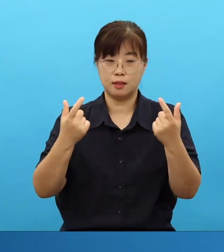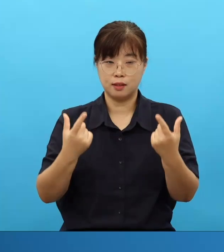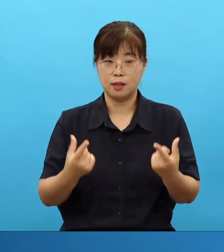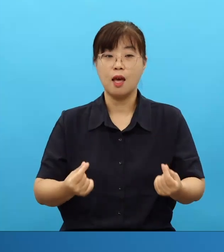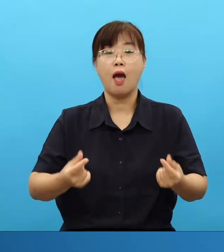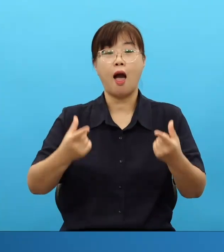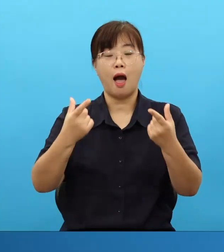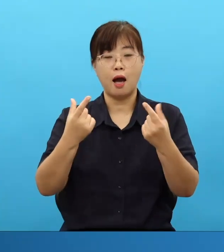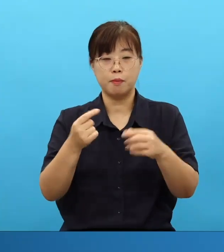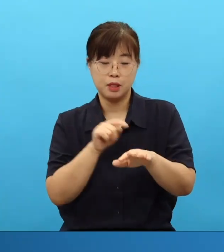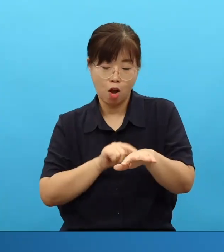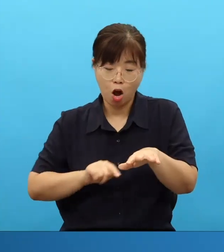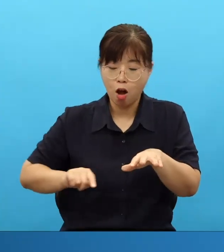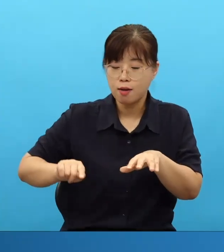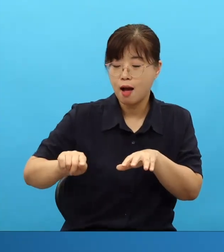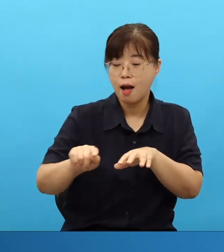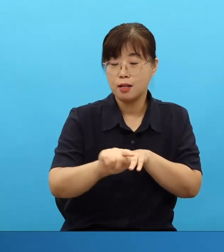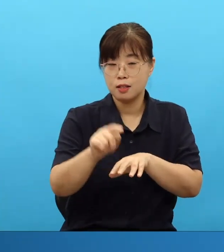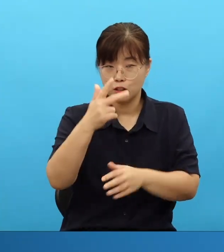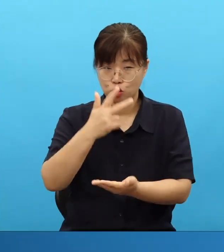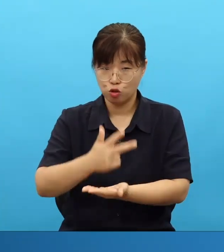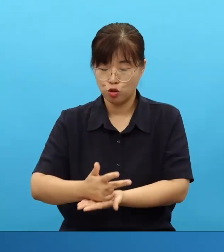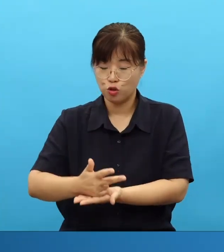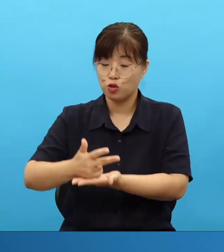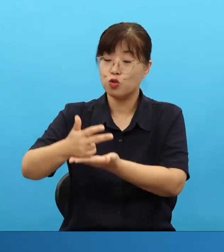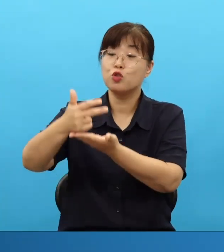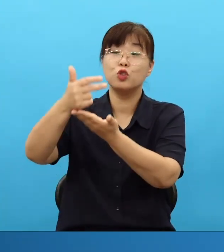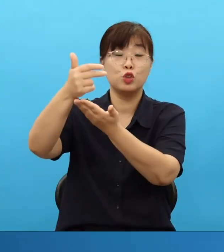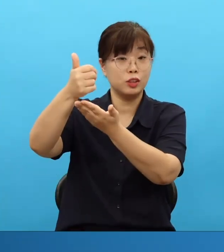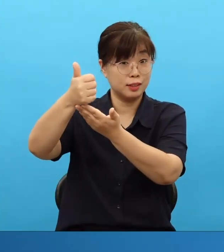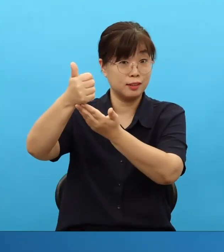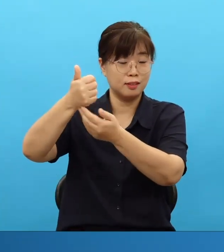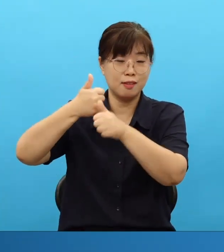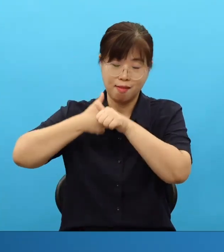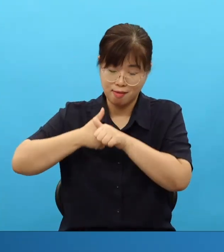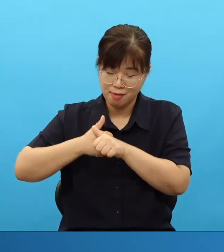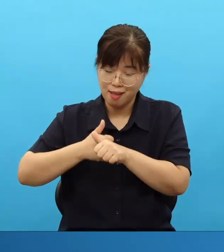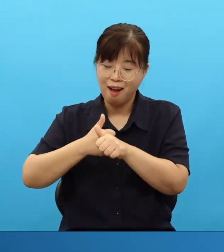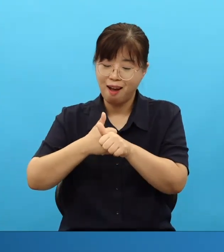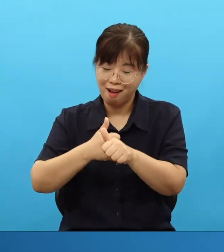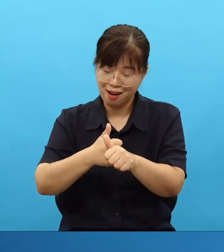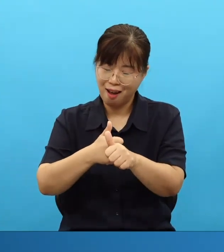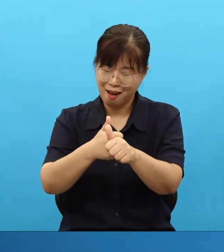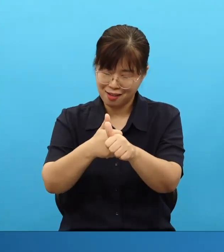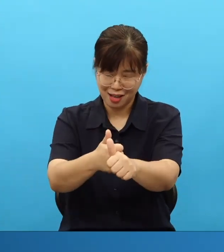군사이 선하신 주를